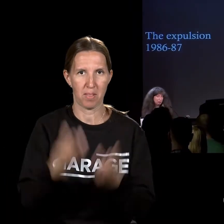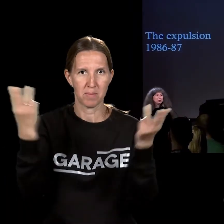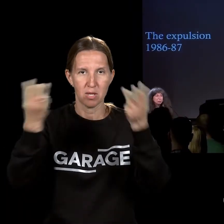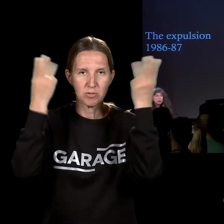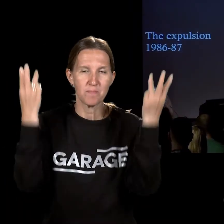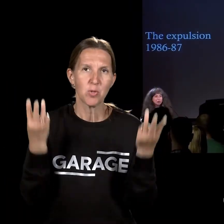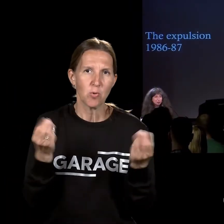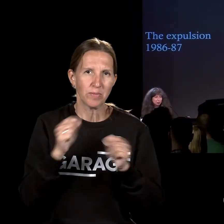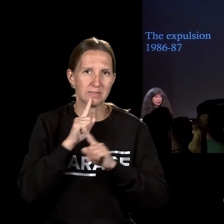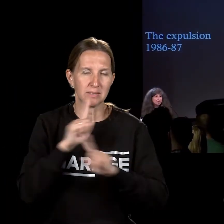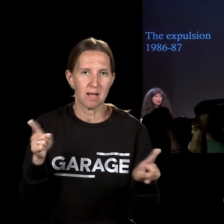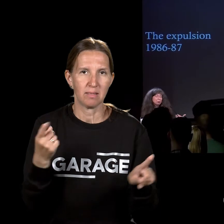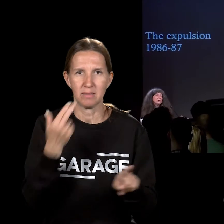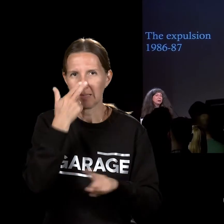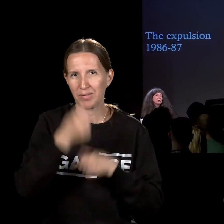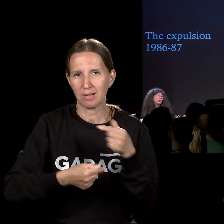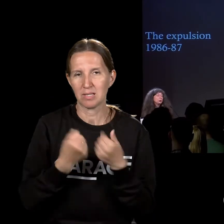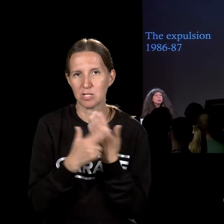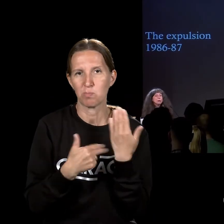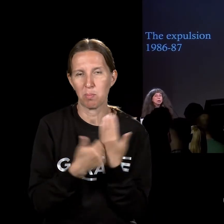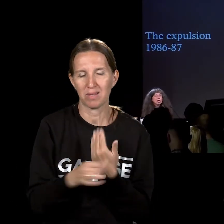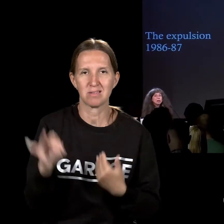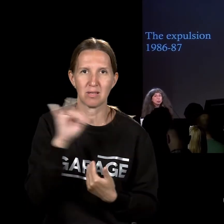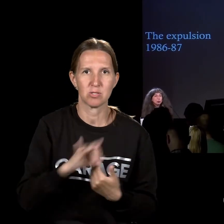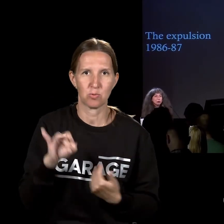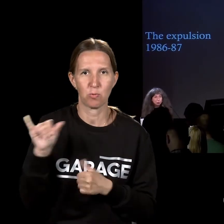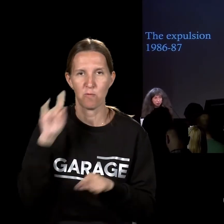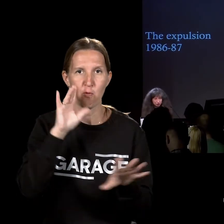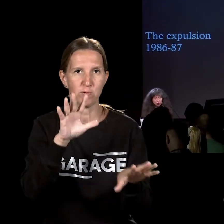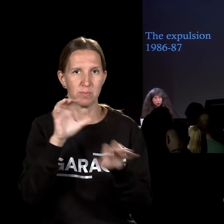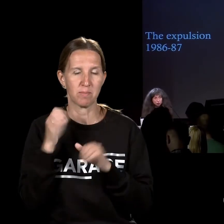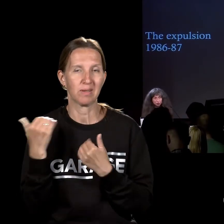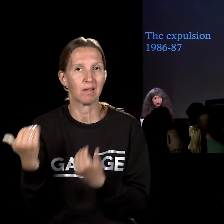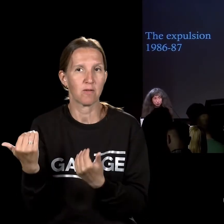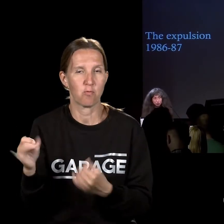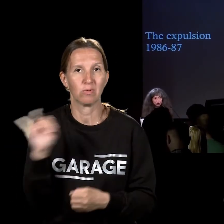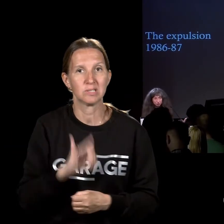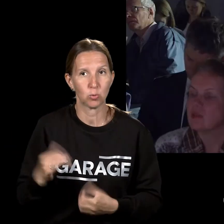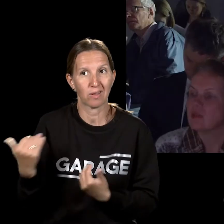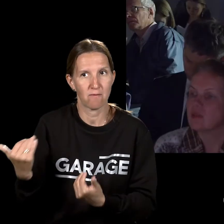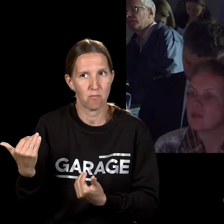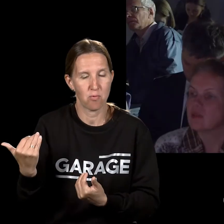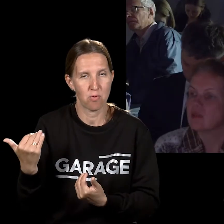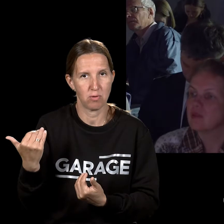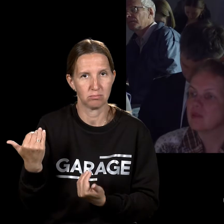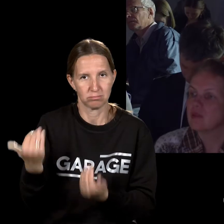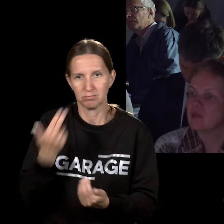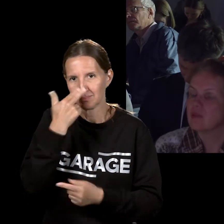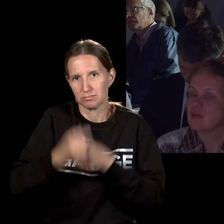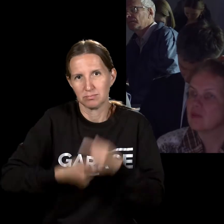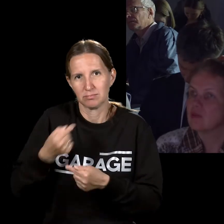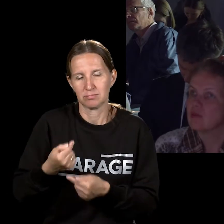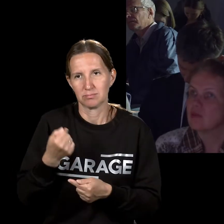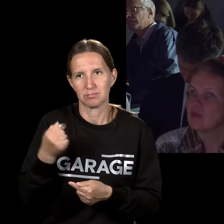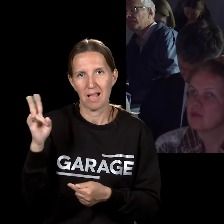традицией, библейскими историями, которые его, его история, его традиции,